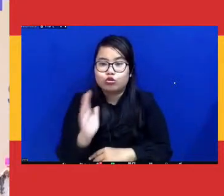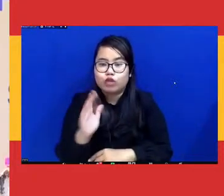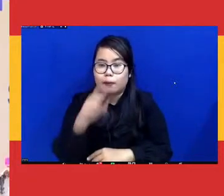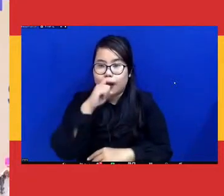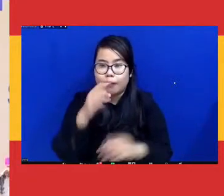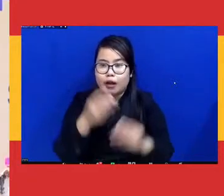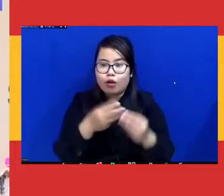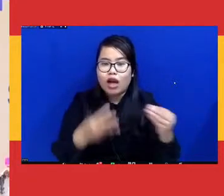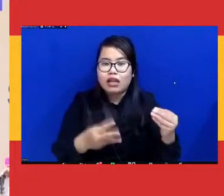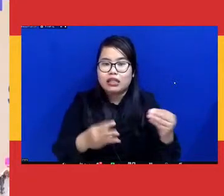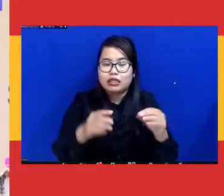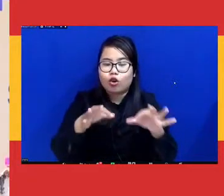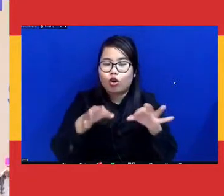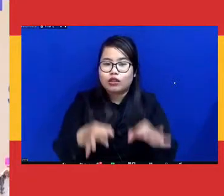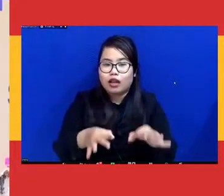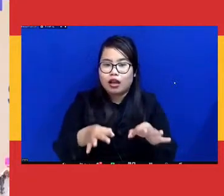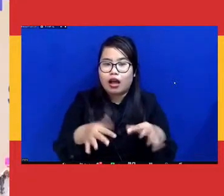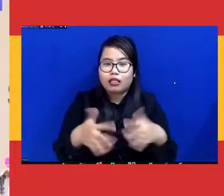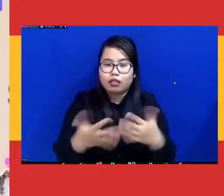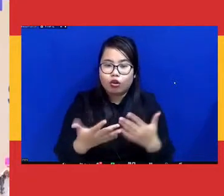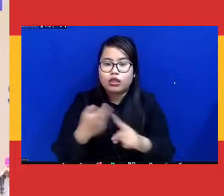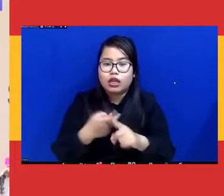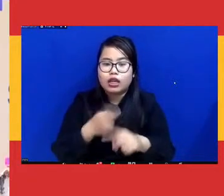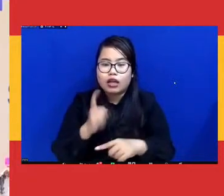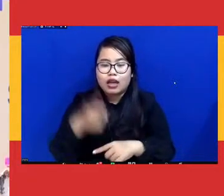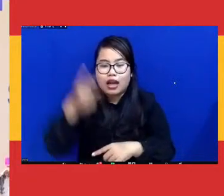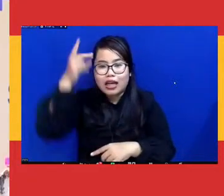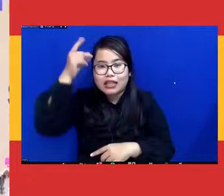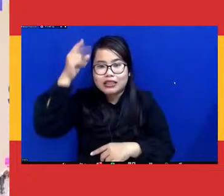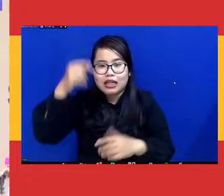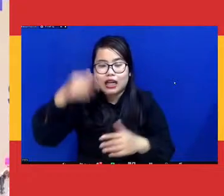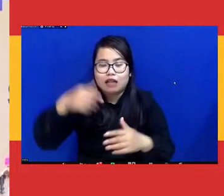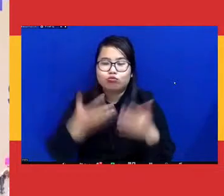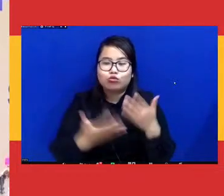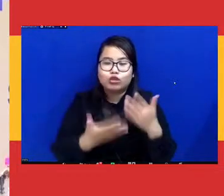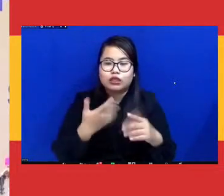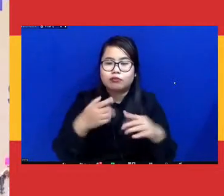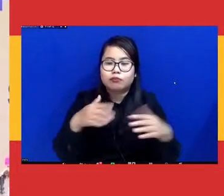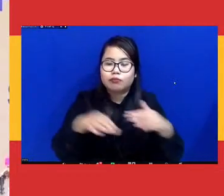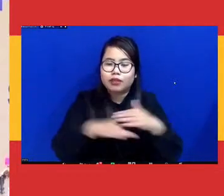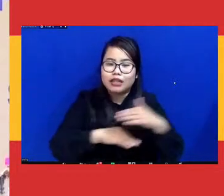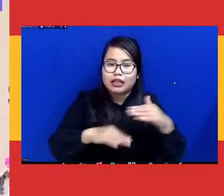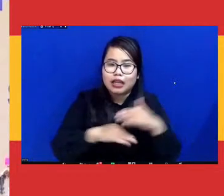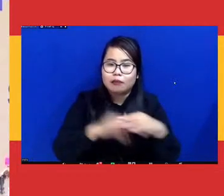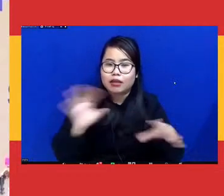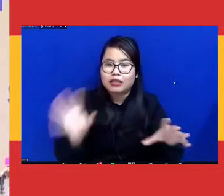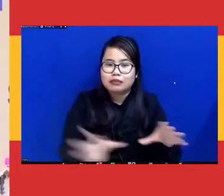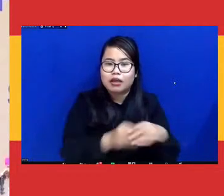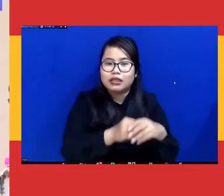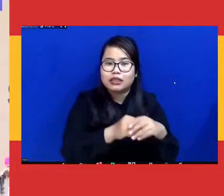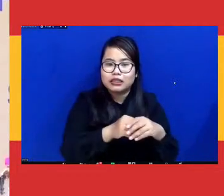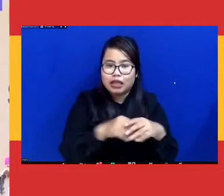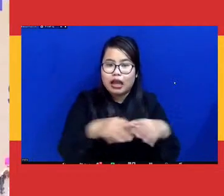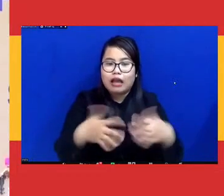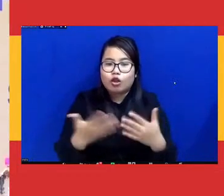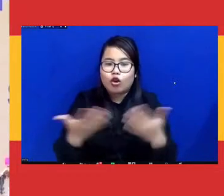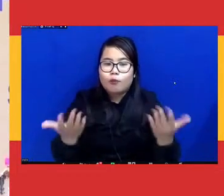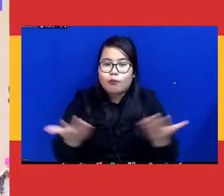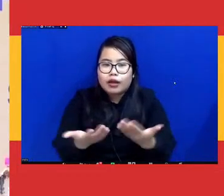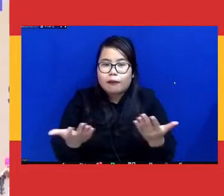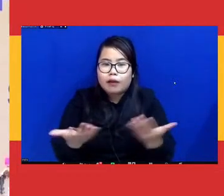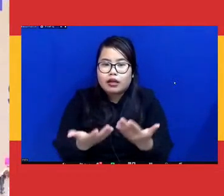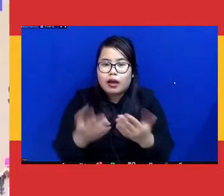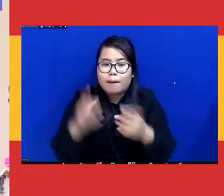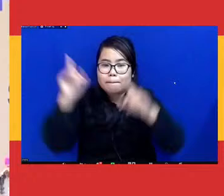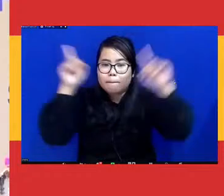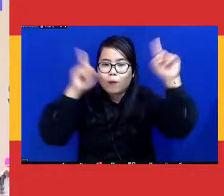Kota, kemudian juga melalui perencanaan yang berbasis partisipasi, dan juga bagaimana political